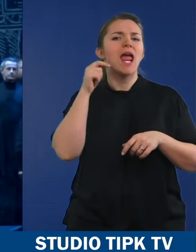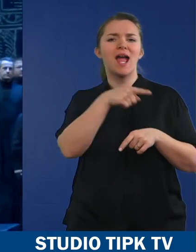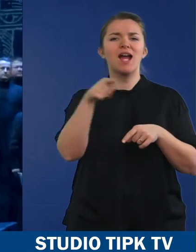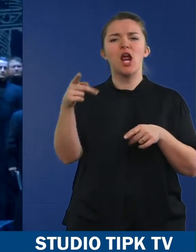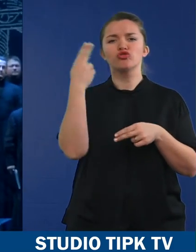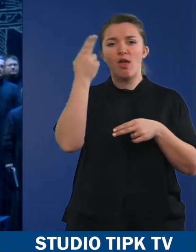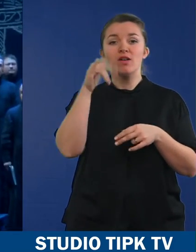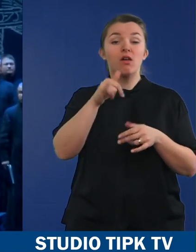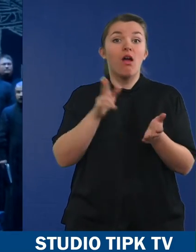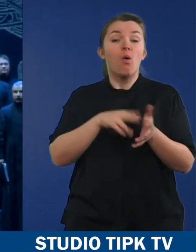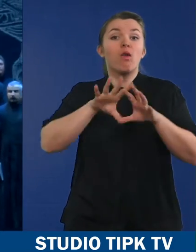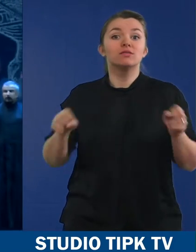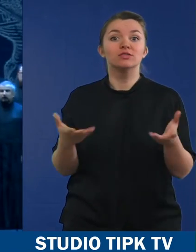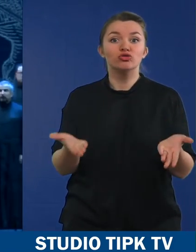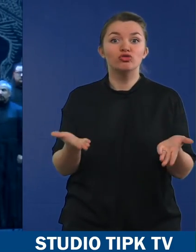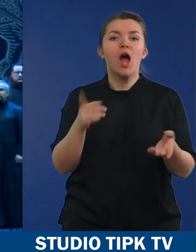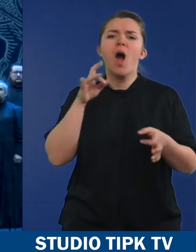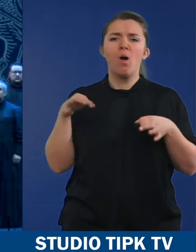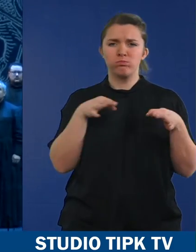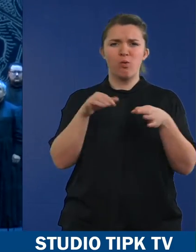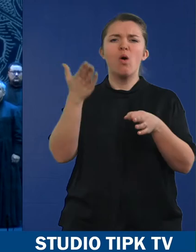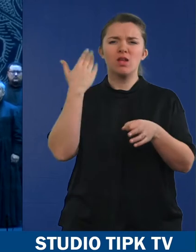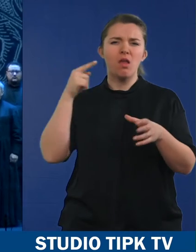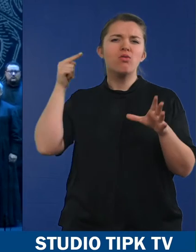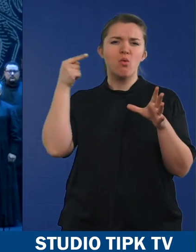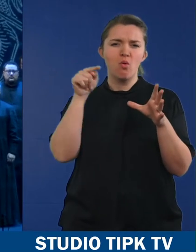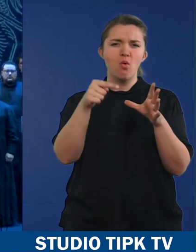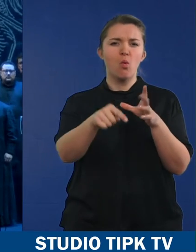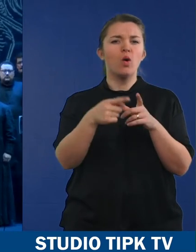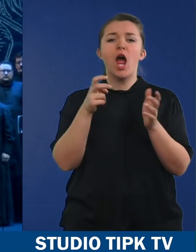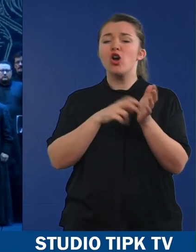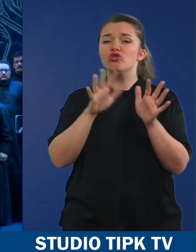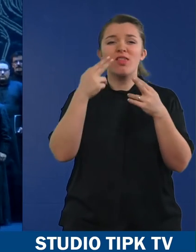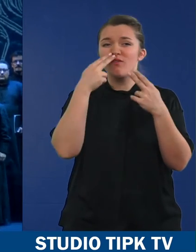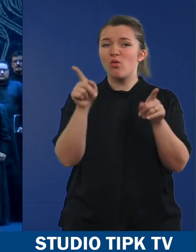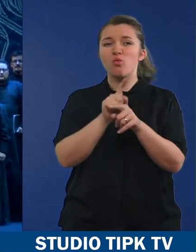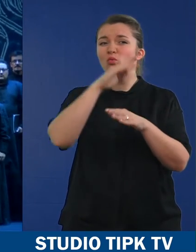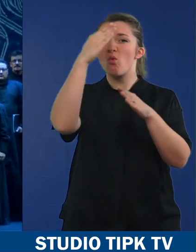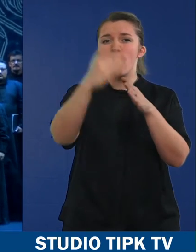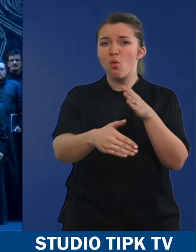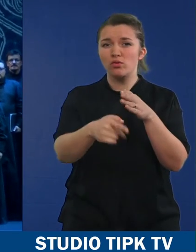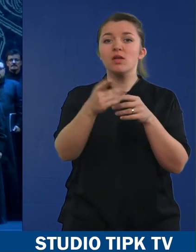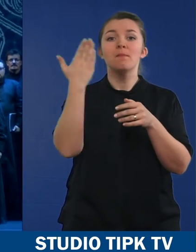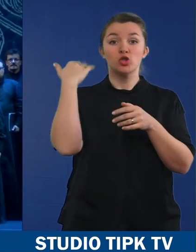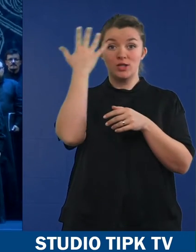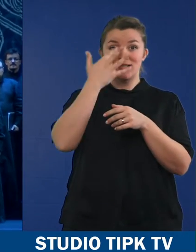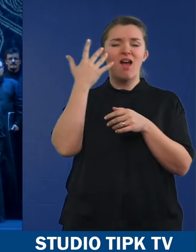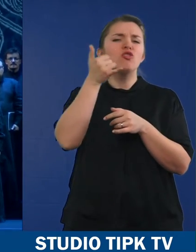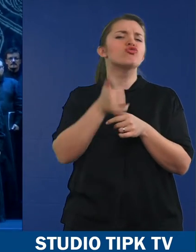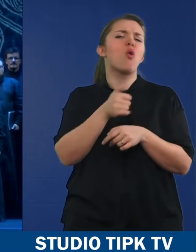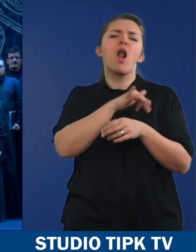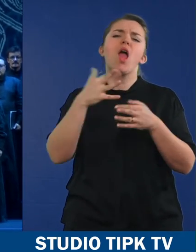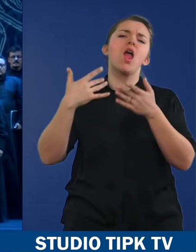naposled uresničilo. A pot je bila dolga. In ni še videti konca. Bile so sanje